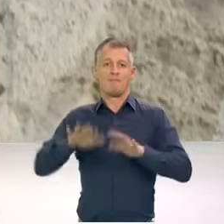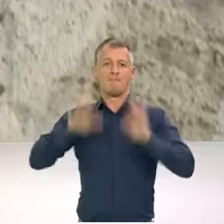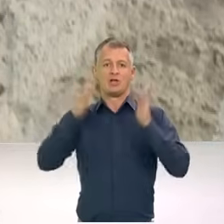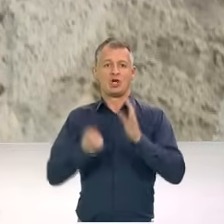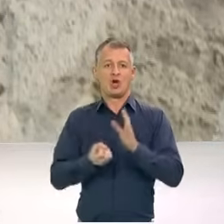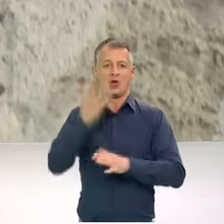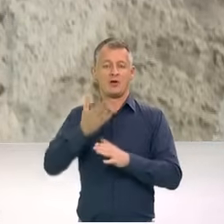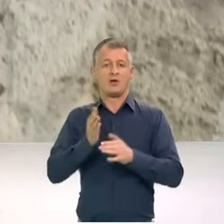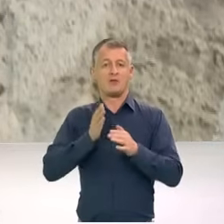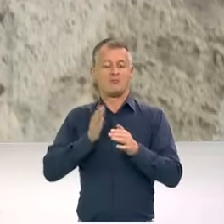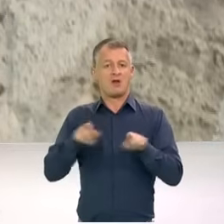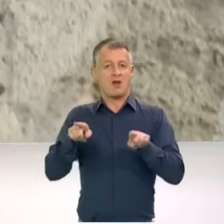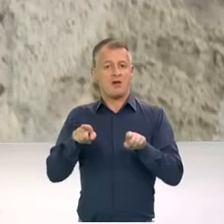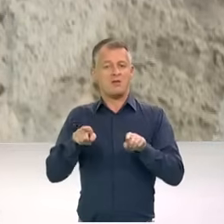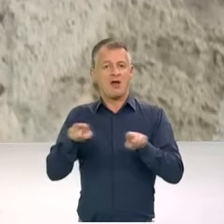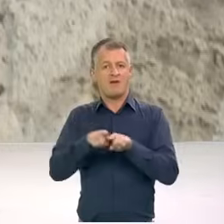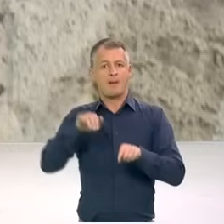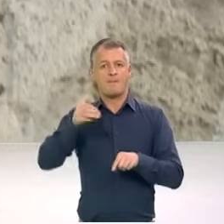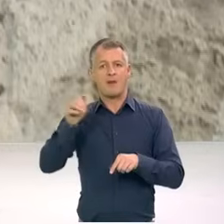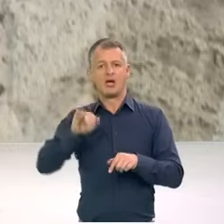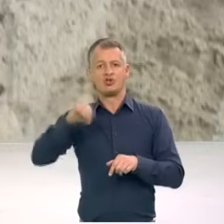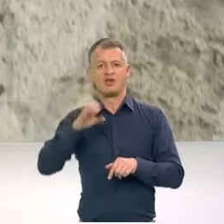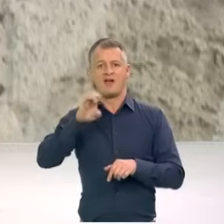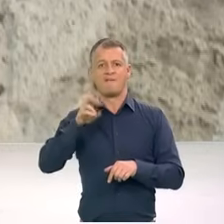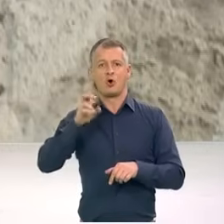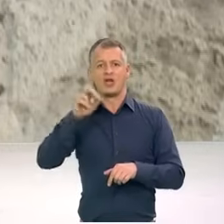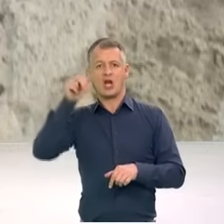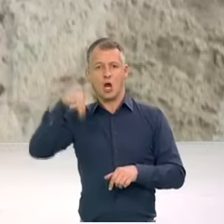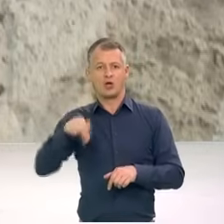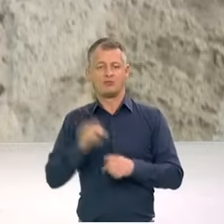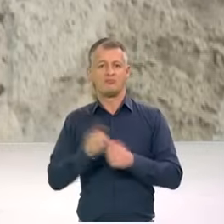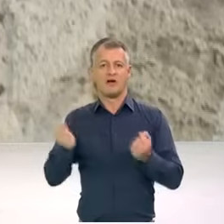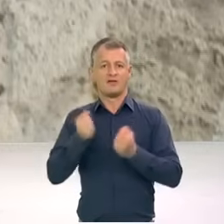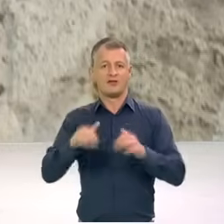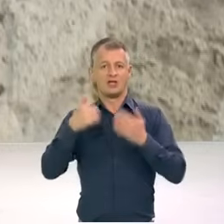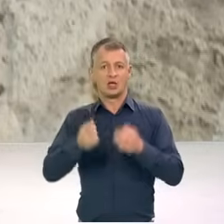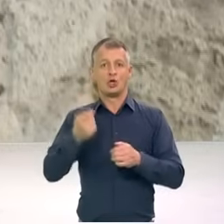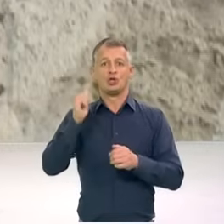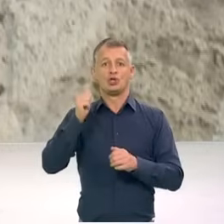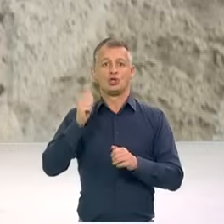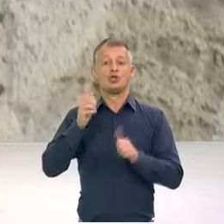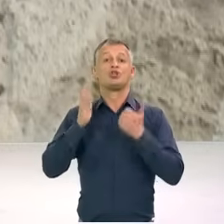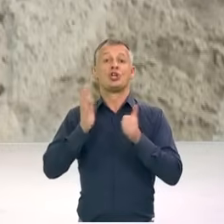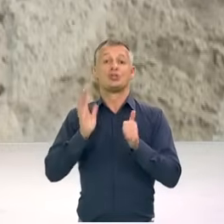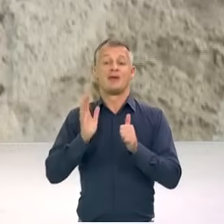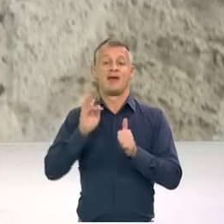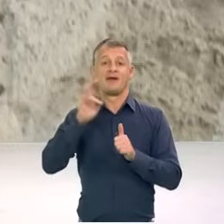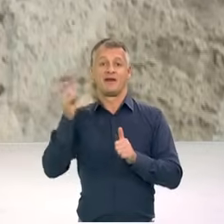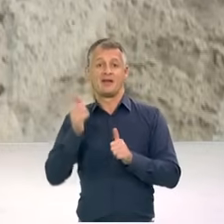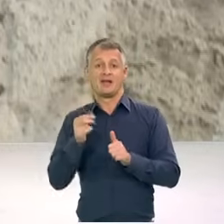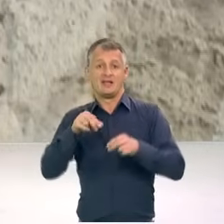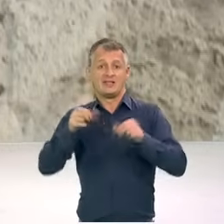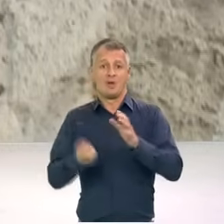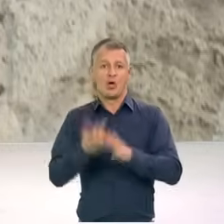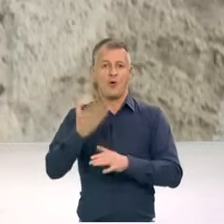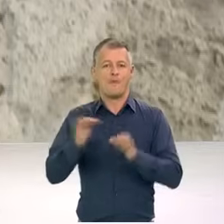lărgirea celor vechi la fel ca în Mamaia și Eforie Nord operațiunea Va aduce stațiunii 16 ha noi de nisip lucrările fac parte dintr